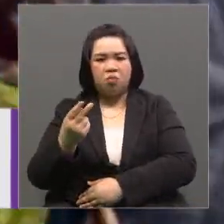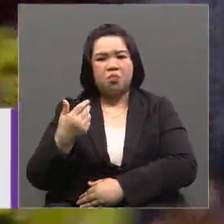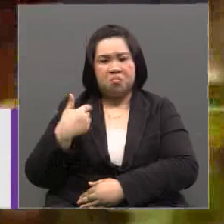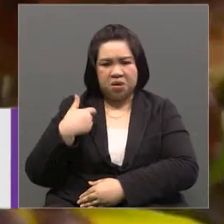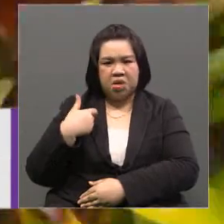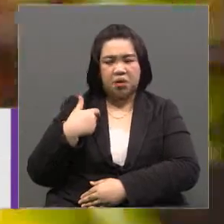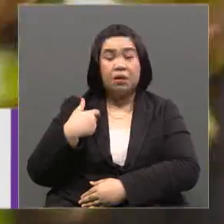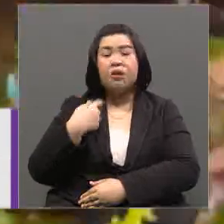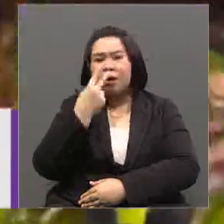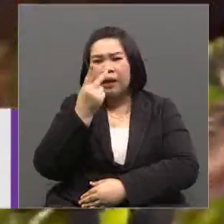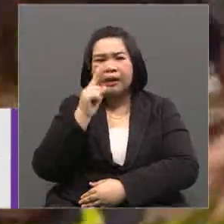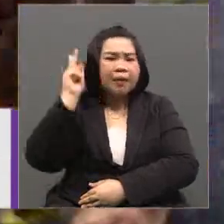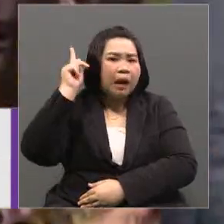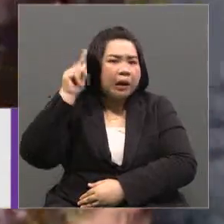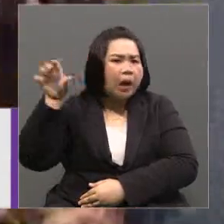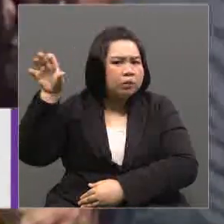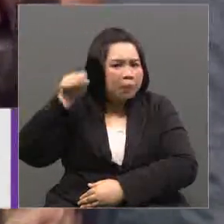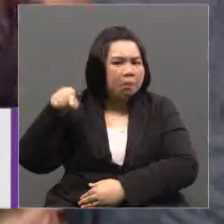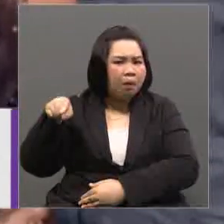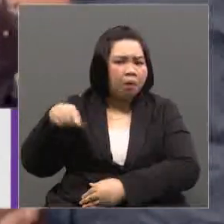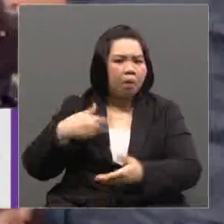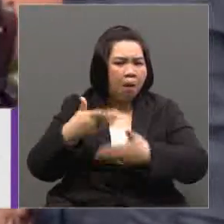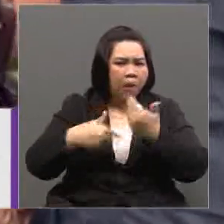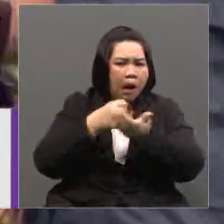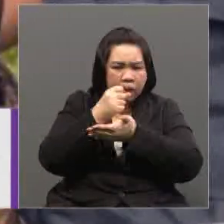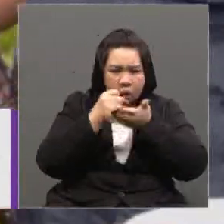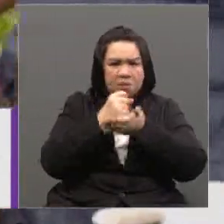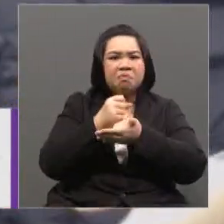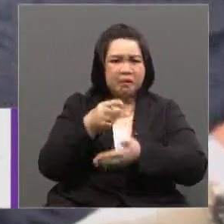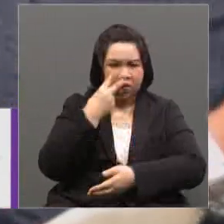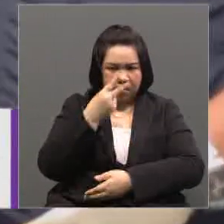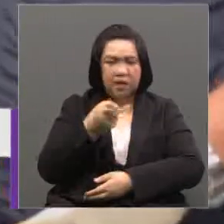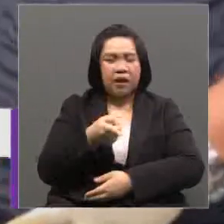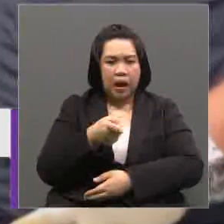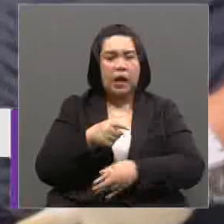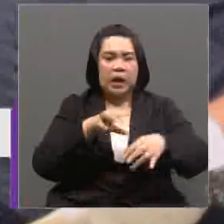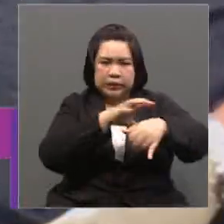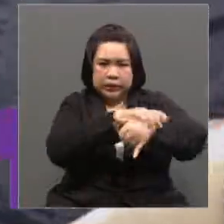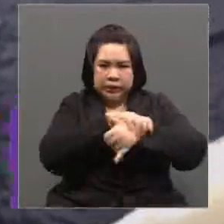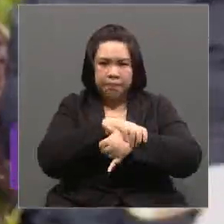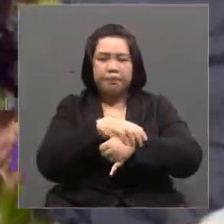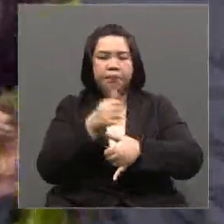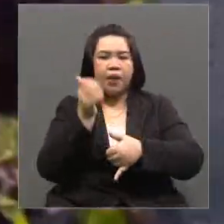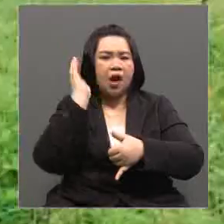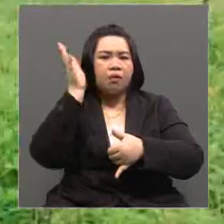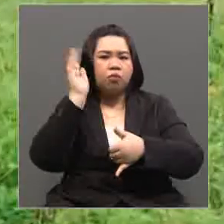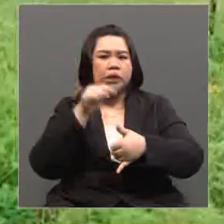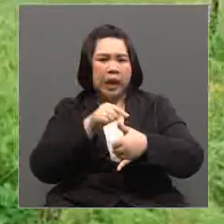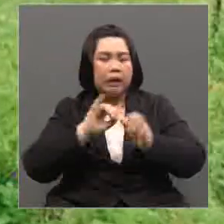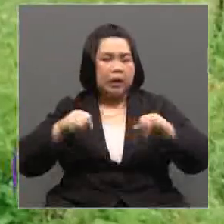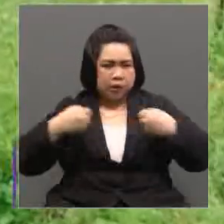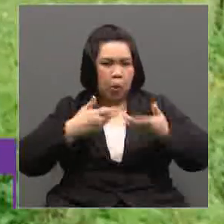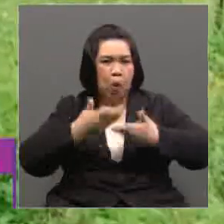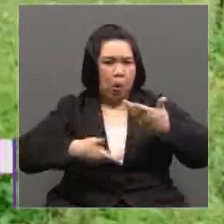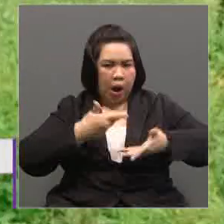รัตภูมิหลังจากที่รับรายงานว่าเป็นแหล่งขายยาเสพติดในหมู่บ้านสามารถจับกุมนายวิทยาหรือว่าเอียดเอเย่นค้า